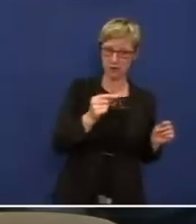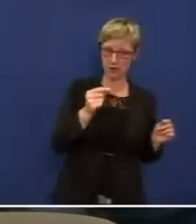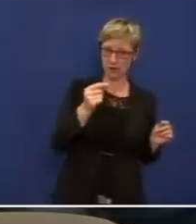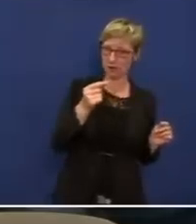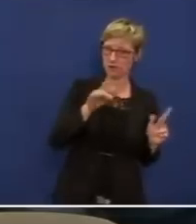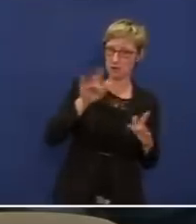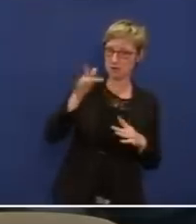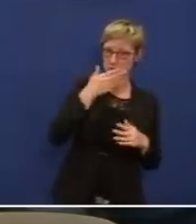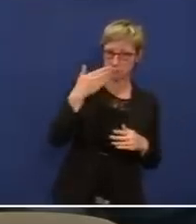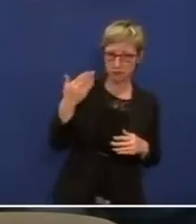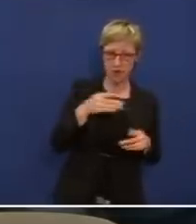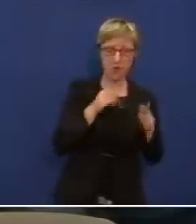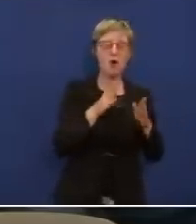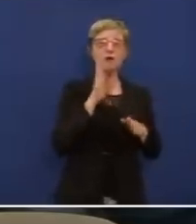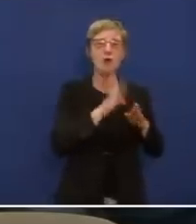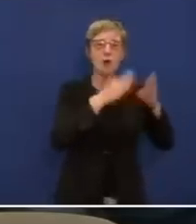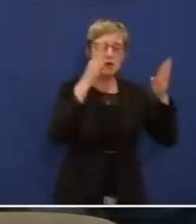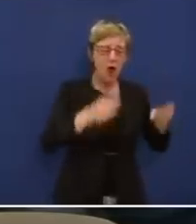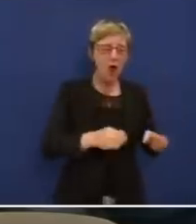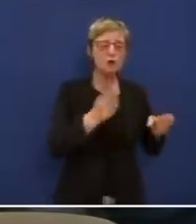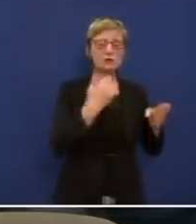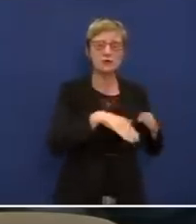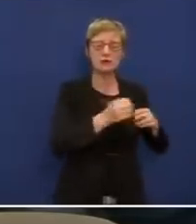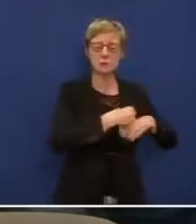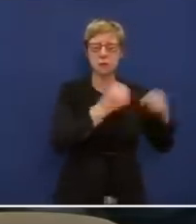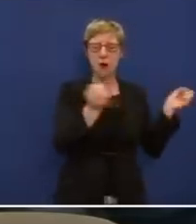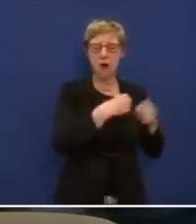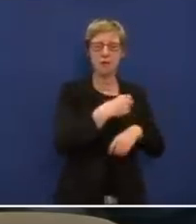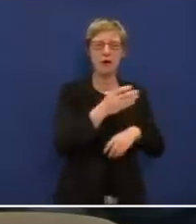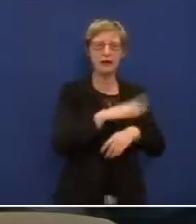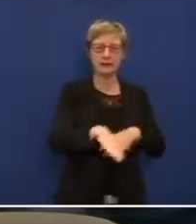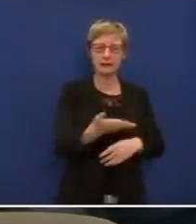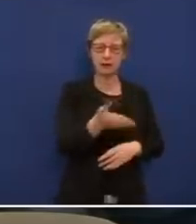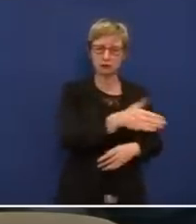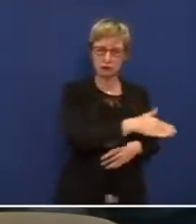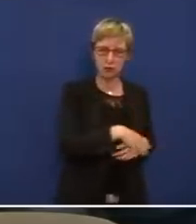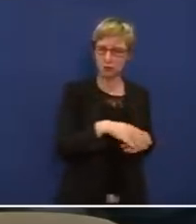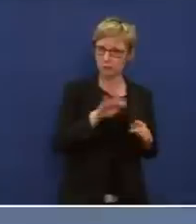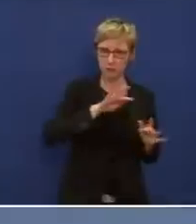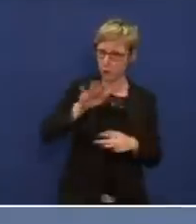getroffen wurde, wo Kinder gestorben sind?